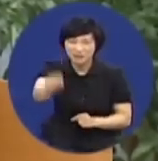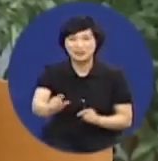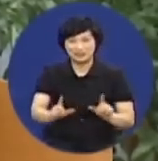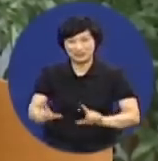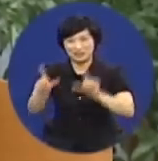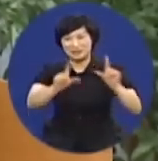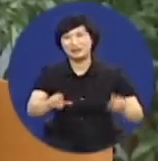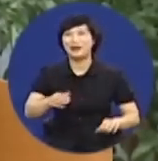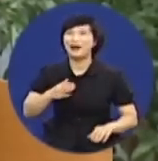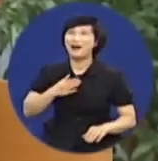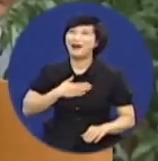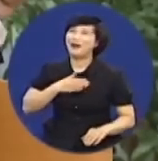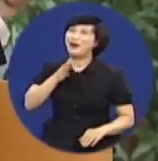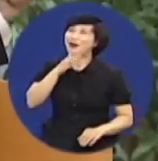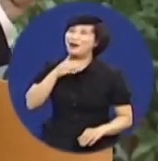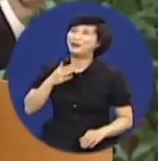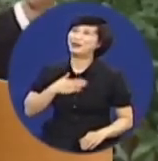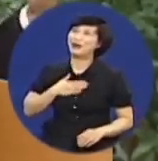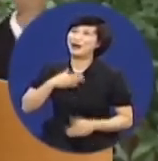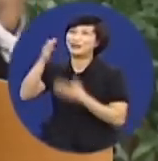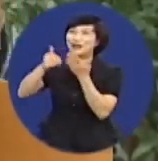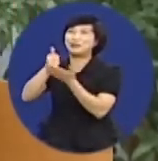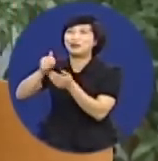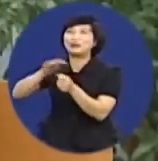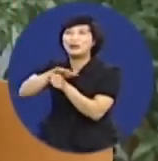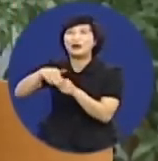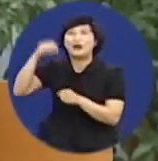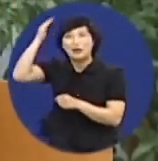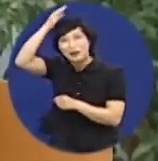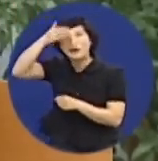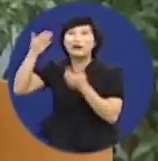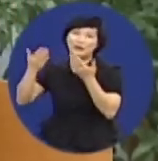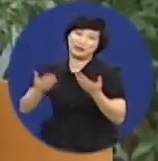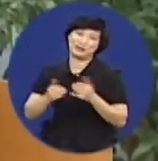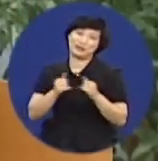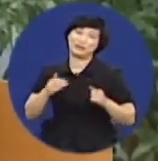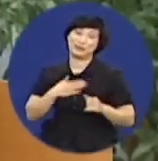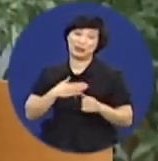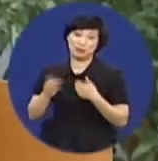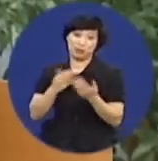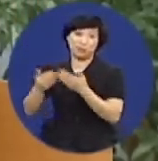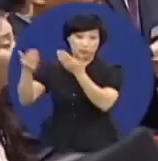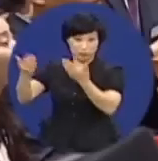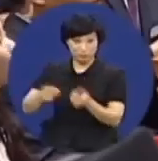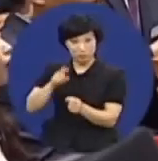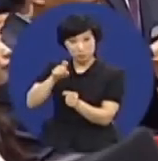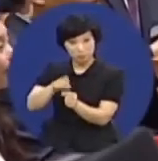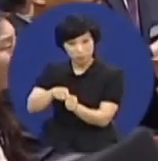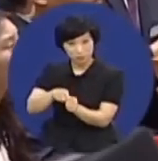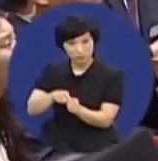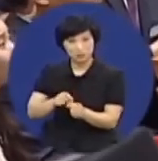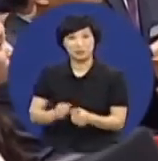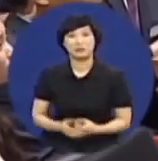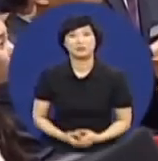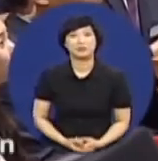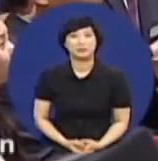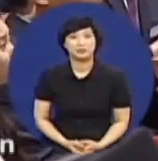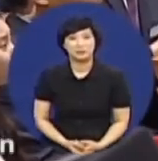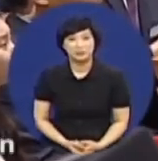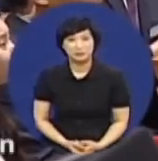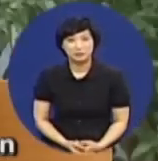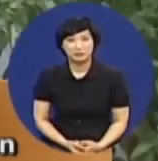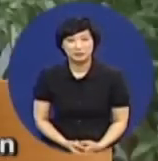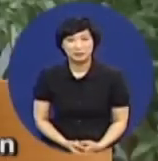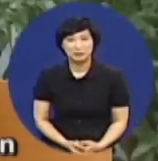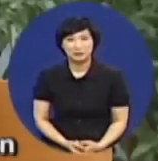ああ、私は愛されているものだという体験を与えようとしておられます。